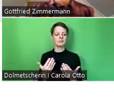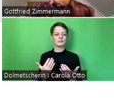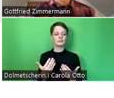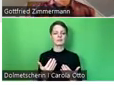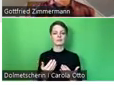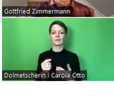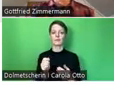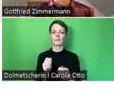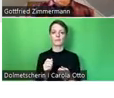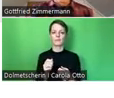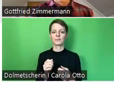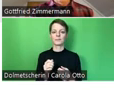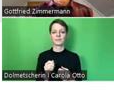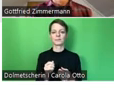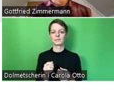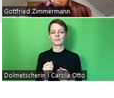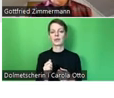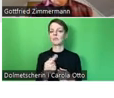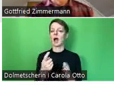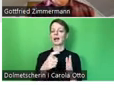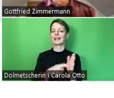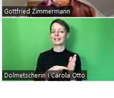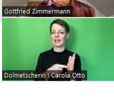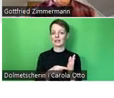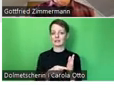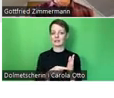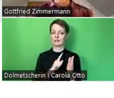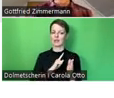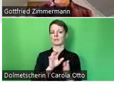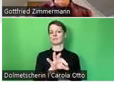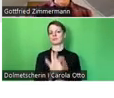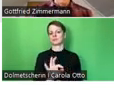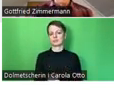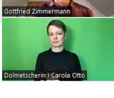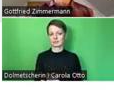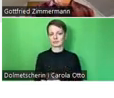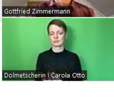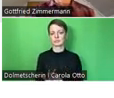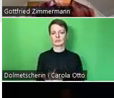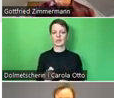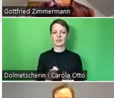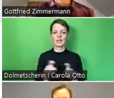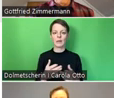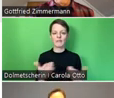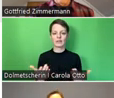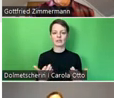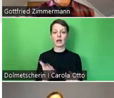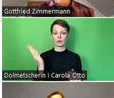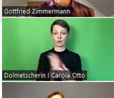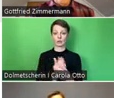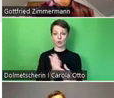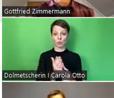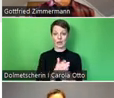die ich jetzt einfach festgelegt habe für dieses Webinar. Einmal wird es um generell das Dokument